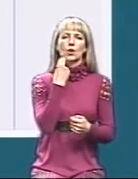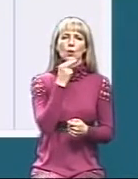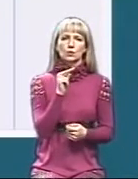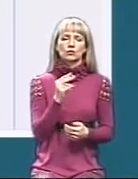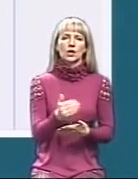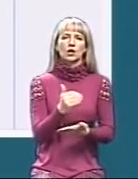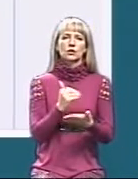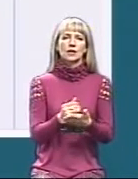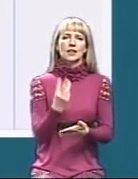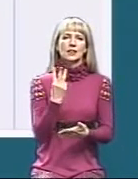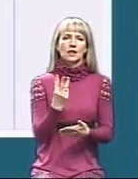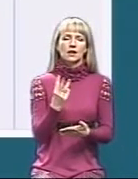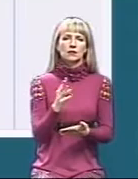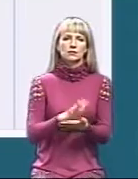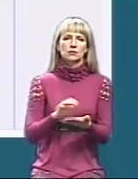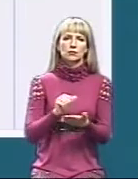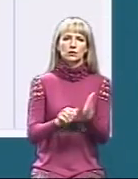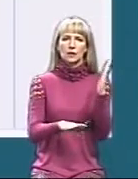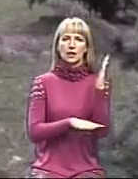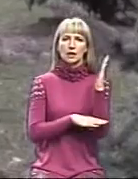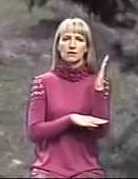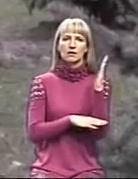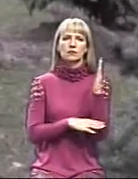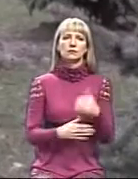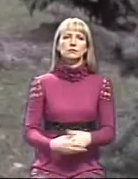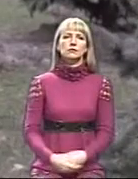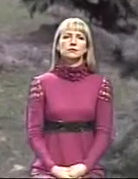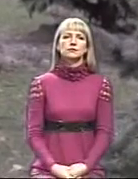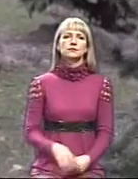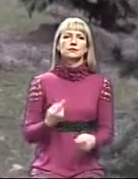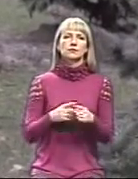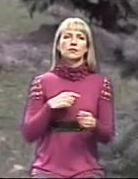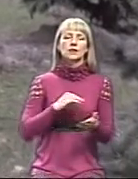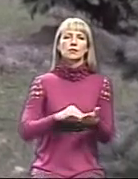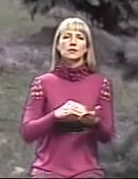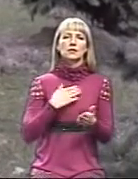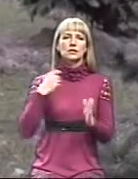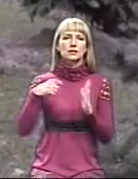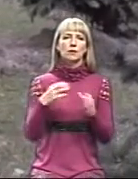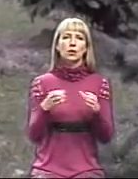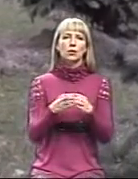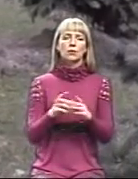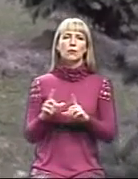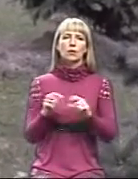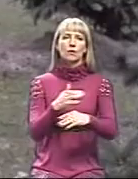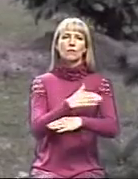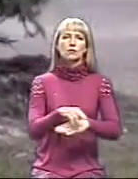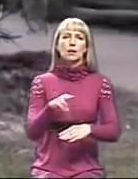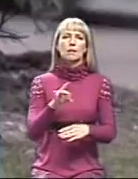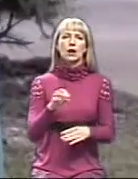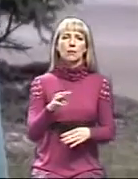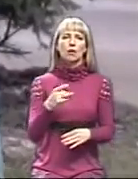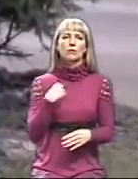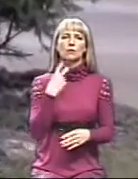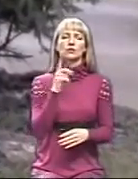Результат – 3 понівечених дерева. Про це написав Дмитро Сабо. Наша знімальна група сьогодні проїхала вулицею Перемоги. Ми